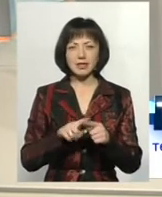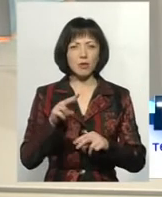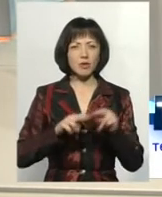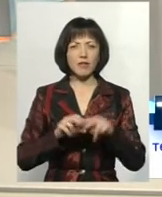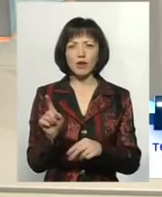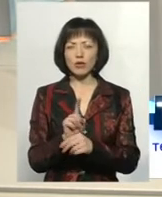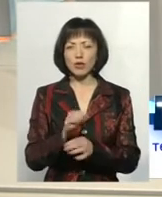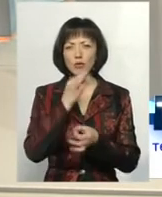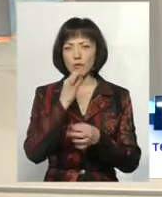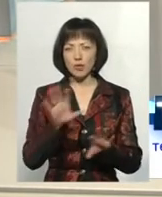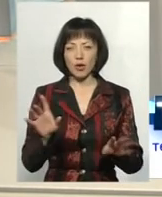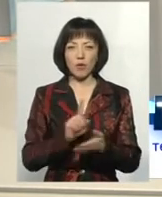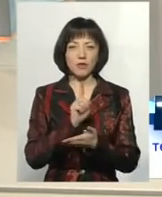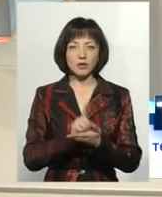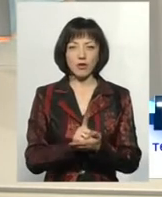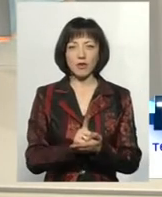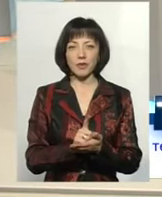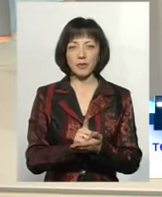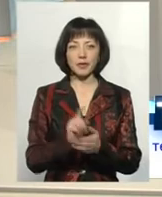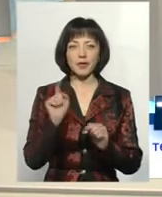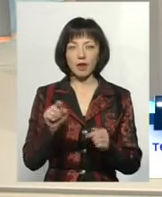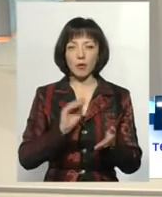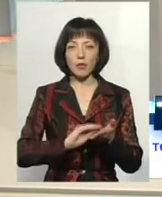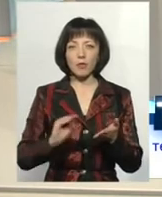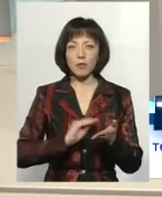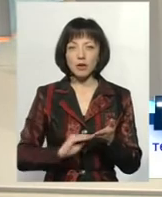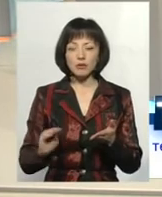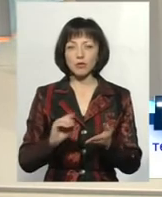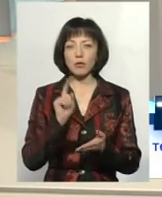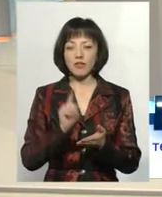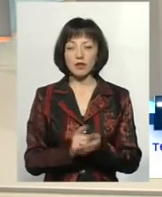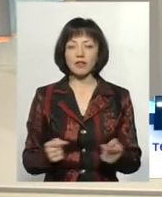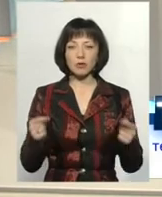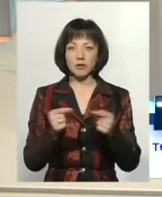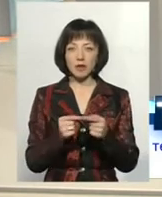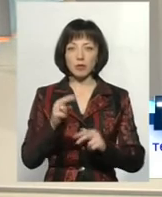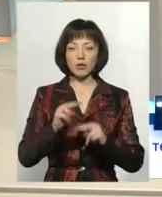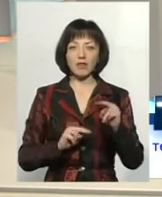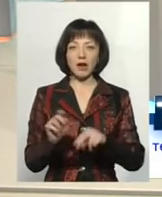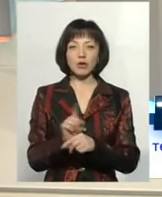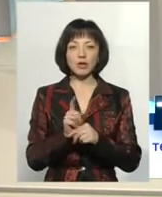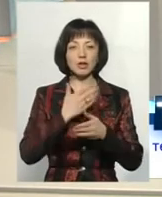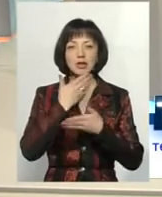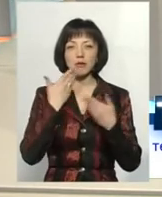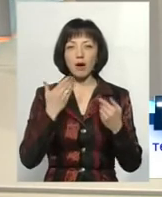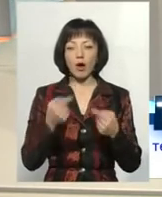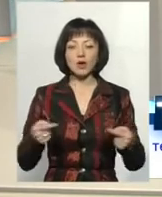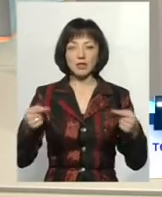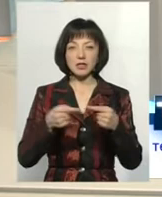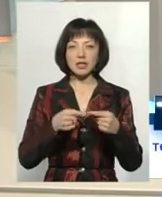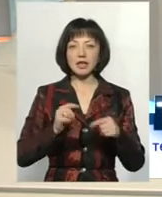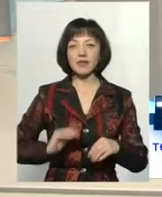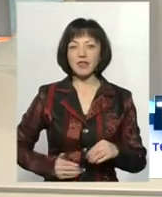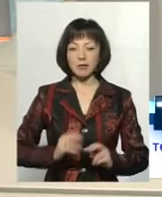будь-які, якщо взяти містобудівні умови і обмеження, там прописують, що воно повинно відповідати будівельним нормам. Але немає конкретизації, і